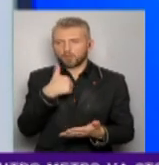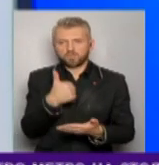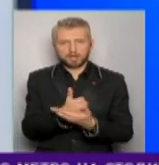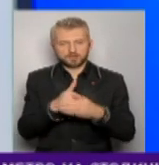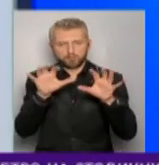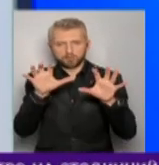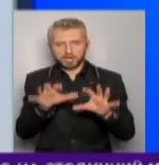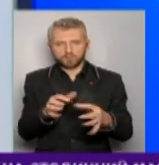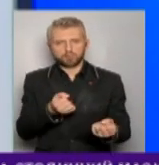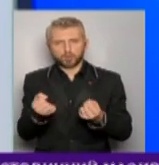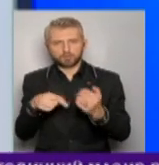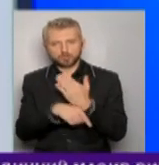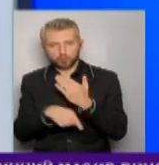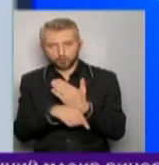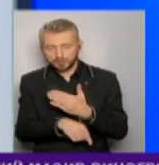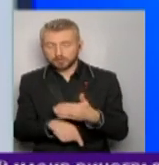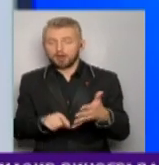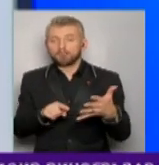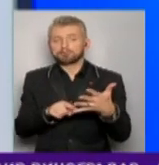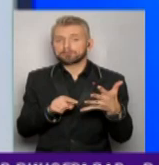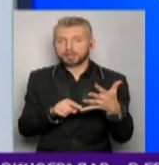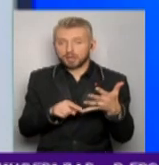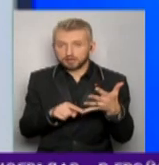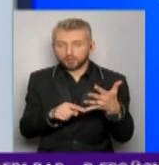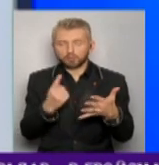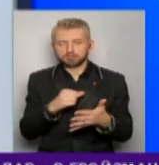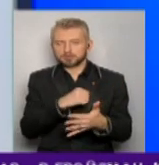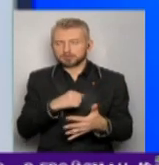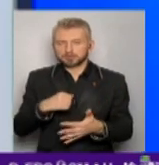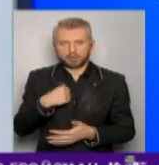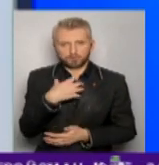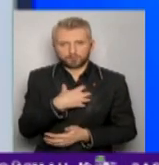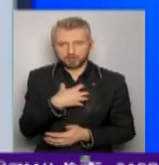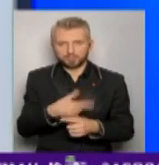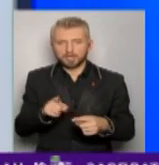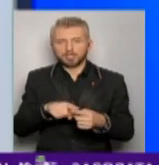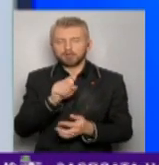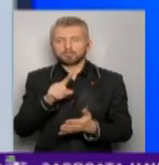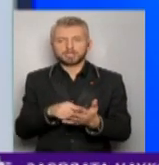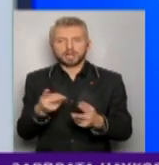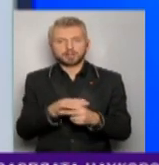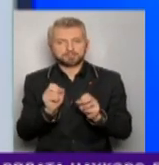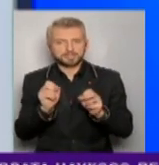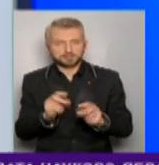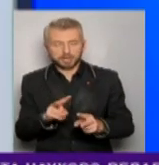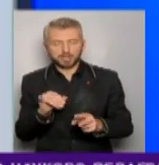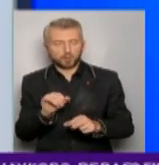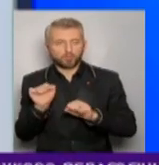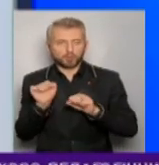і боротьба з корупцією. І пріоритет п'ятий – один із самих фундаментальних – це питання безпеки і